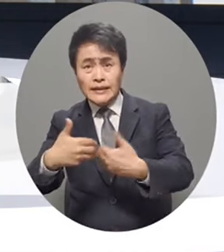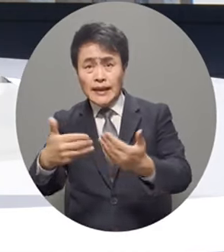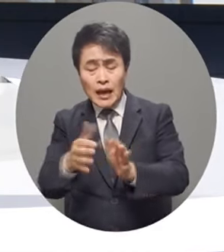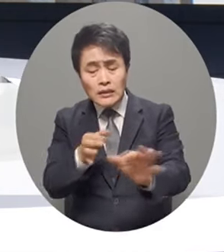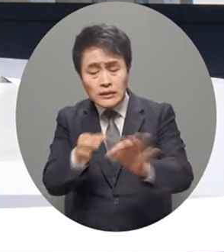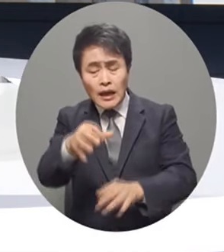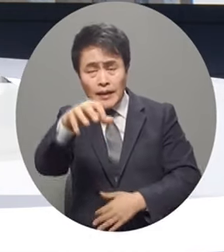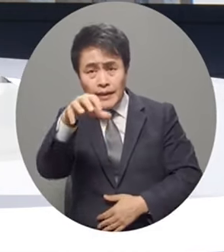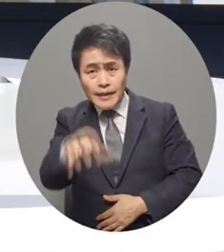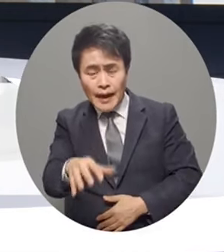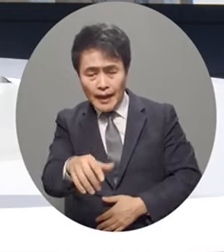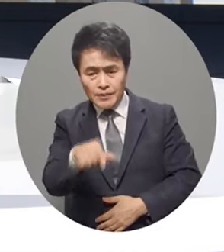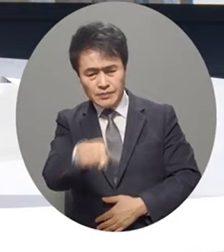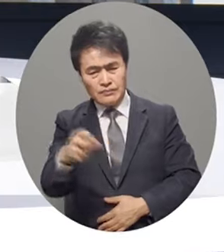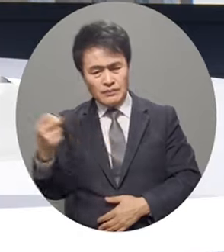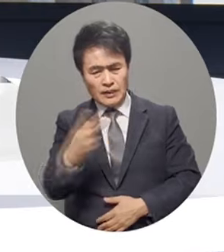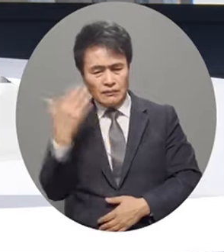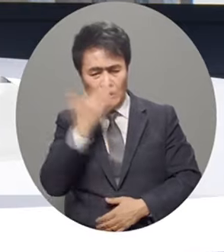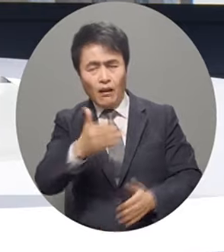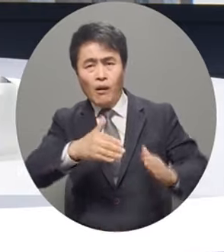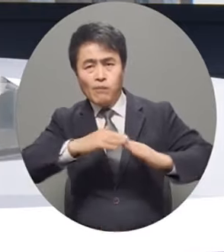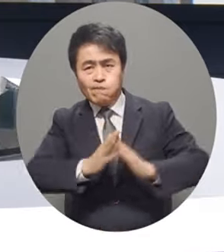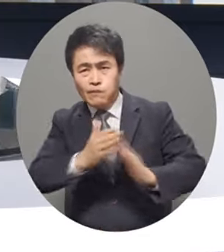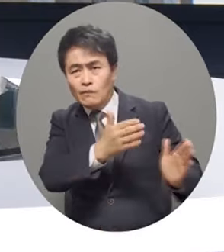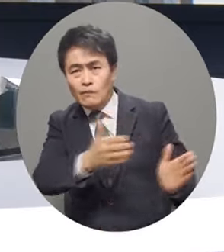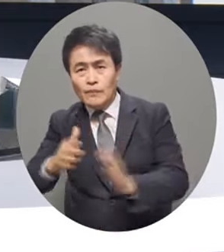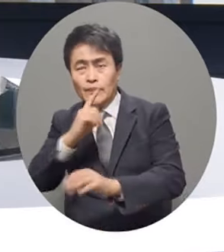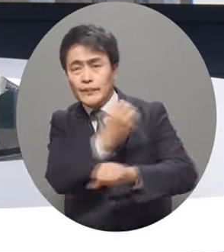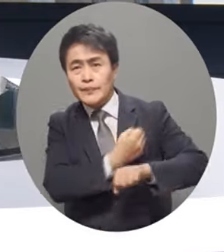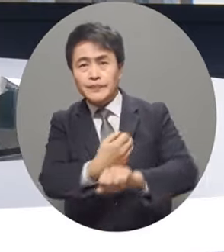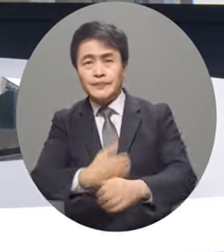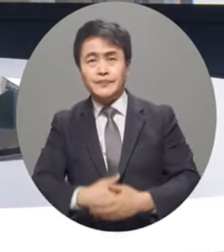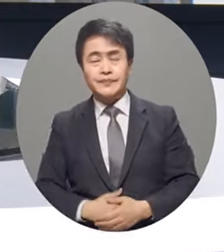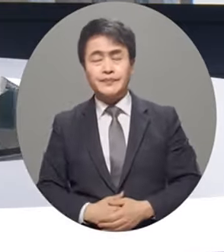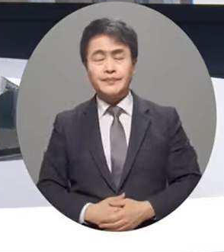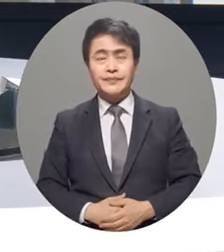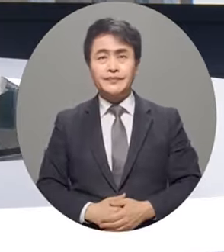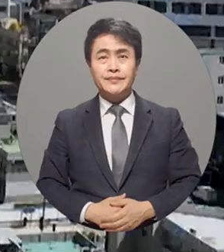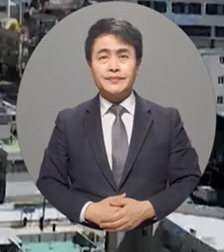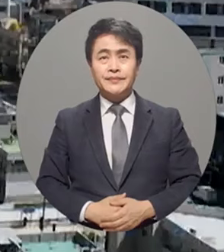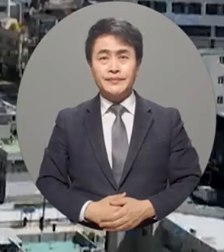대해 본격 정리에 나서기로 했습니다. 정동욱 기자입니다.